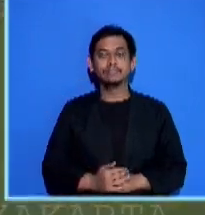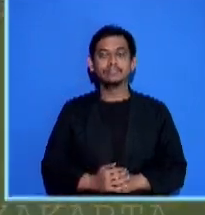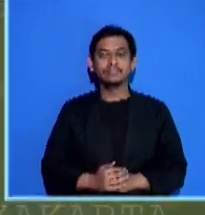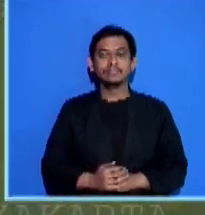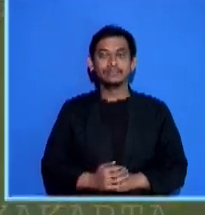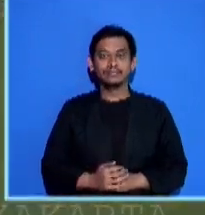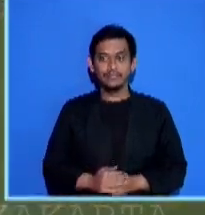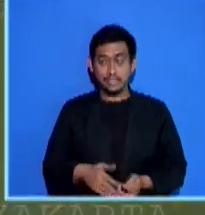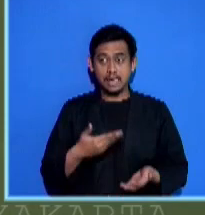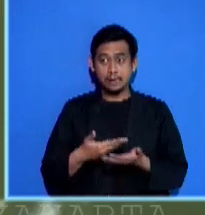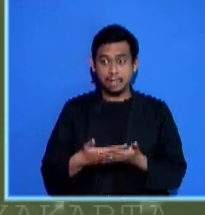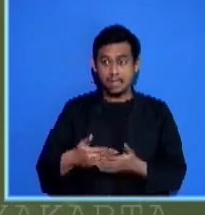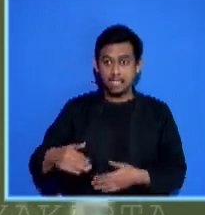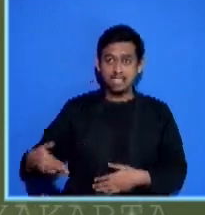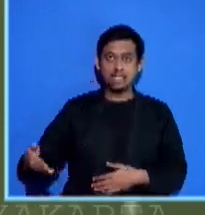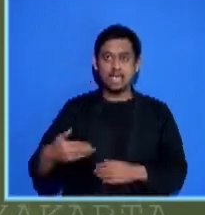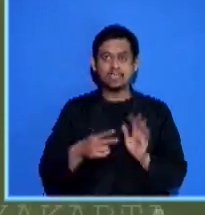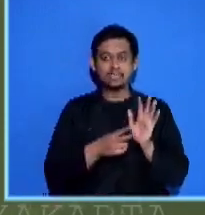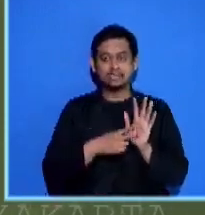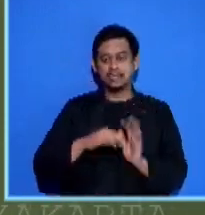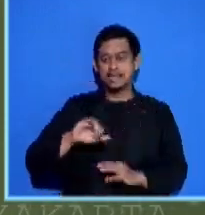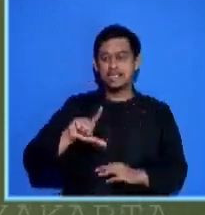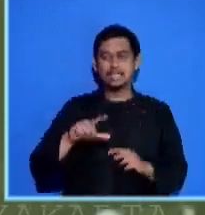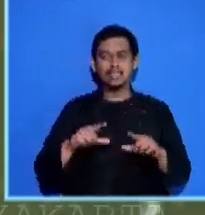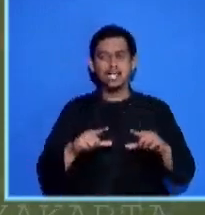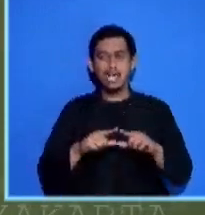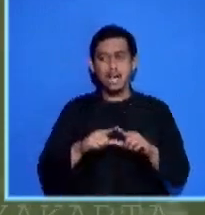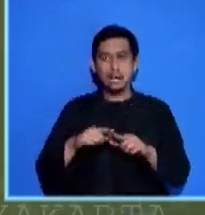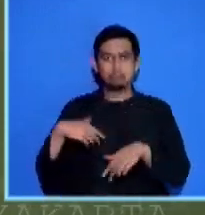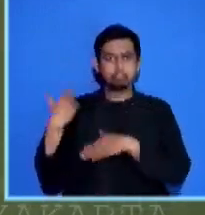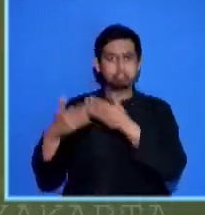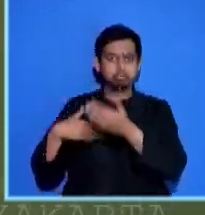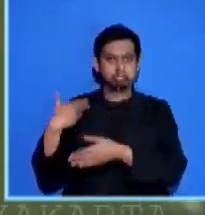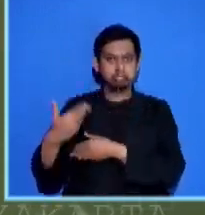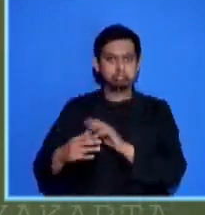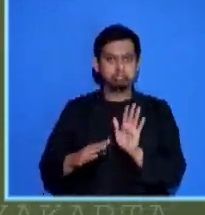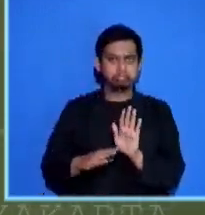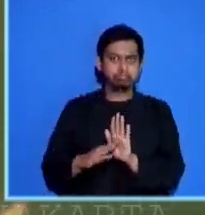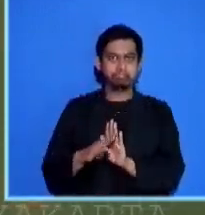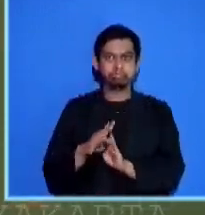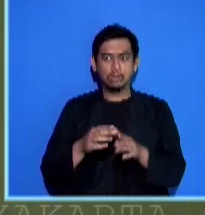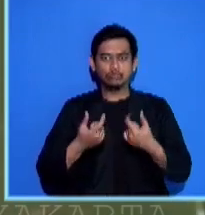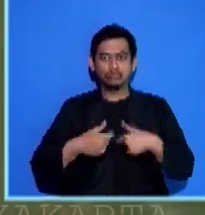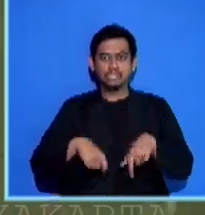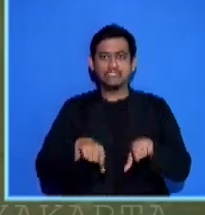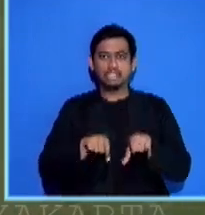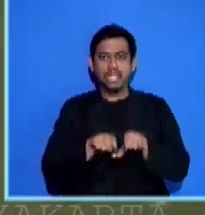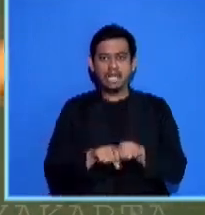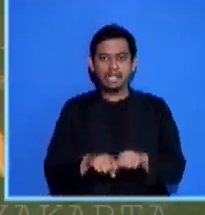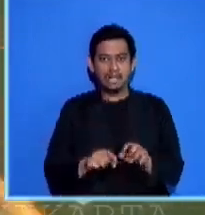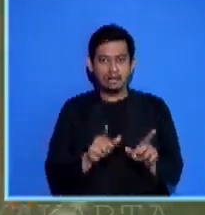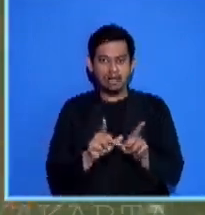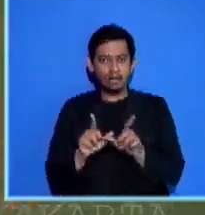Sami panuunan Ulam nil laladiliruming Inggil larasan kath